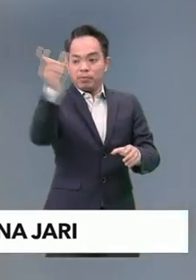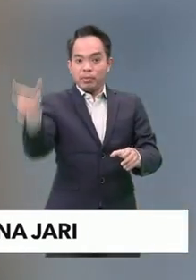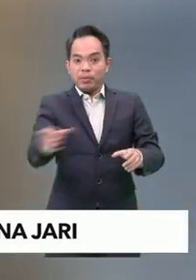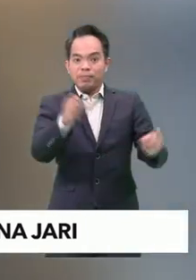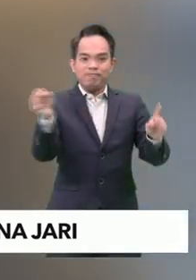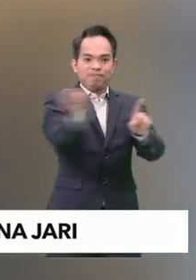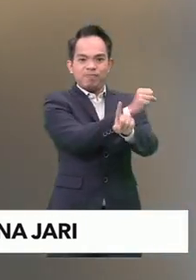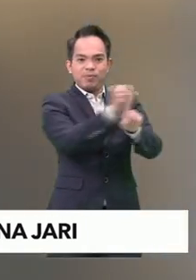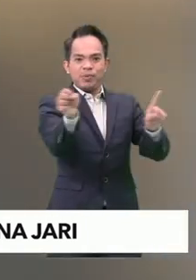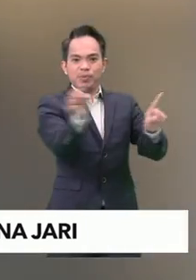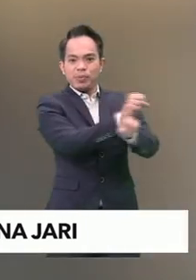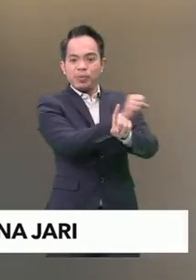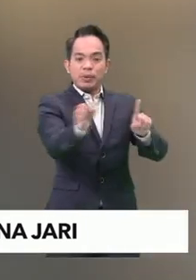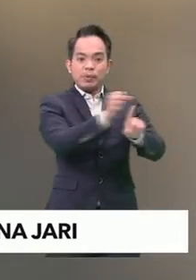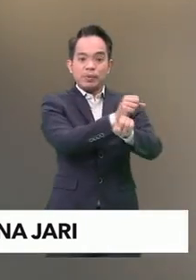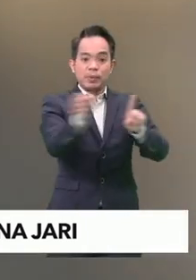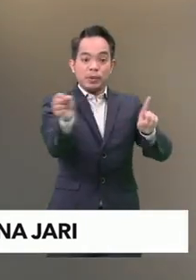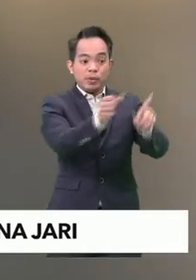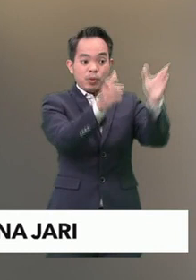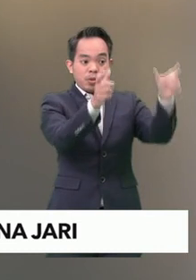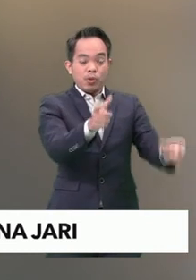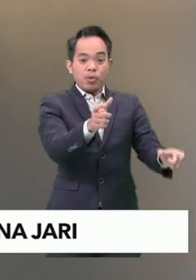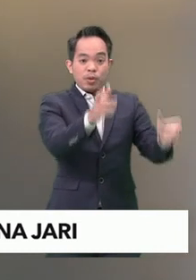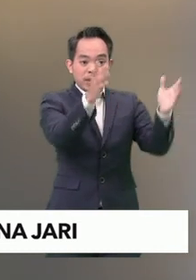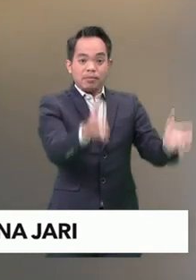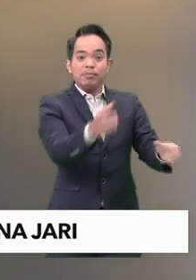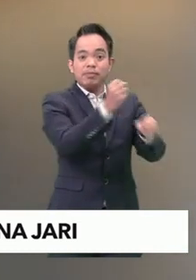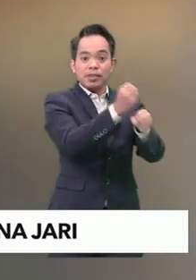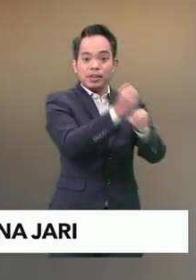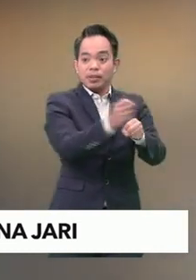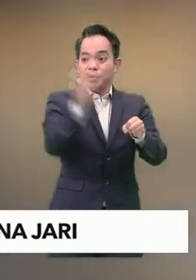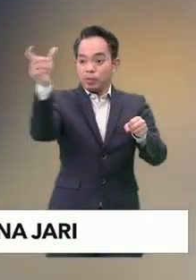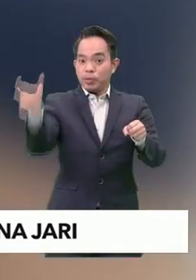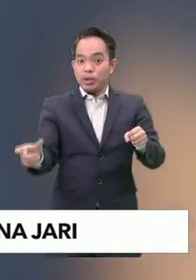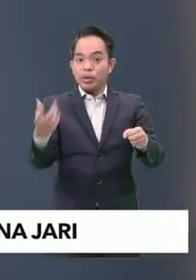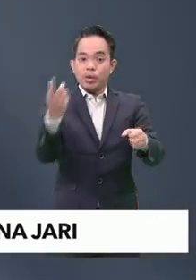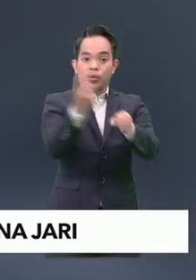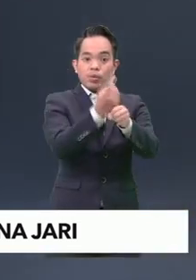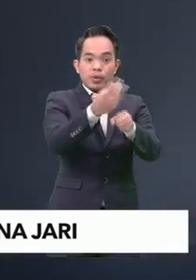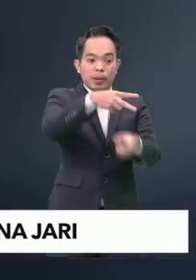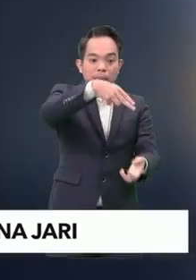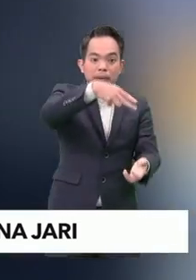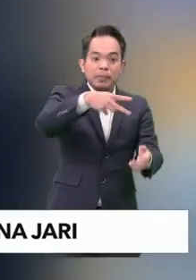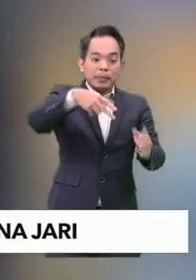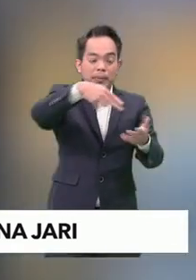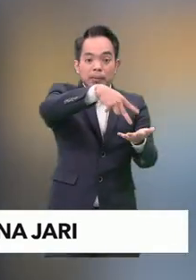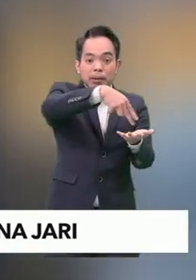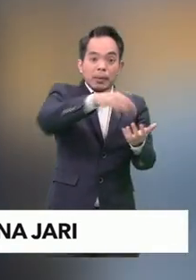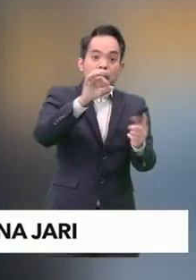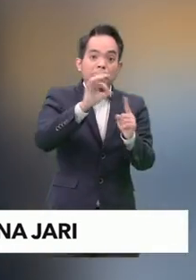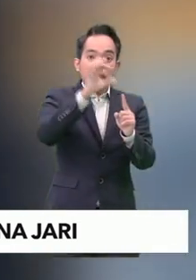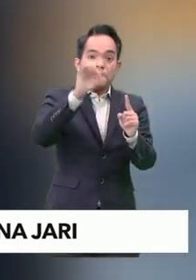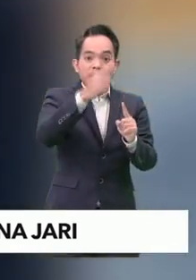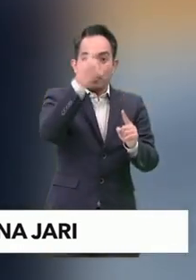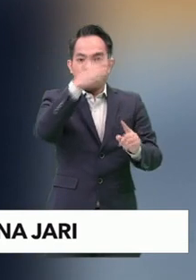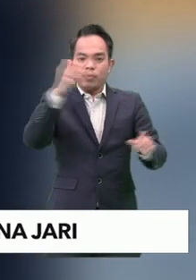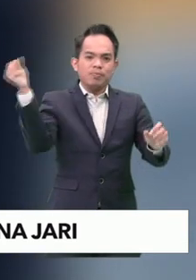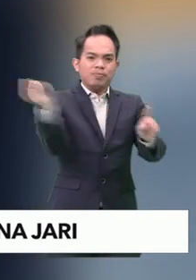agresif dan memukul pekerja menggunakan penjepit makanan besi untuk memukul mangsa